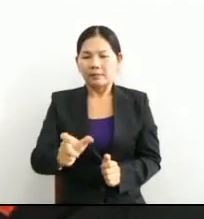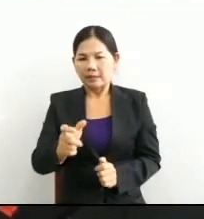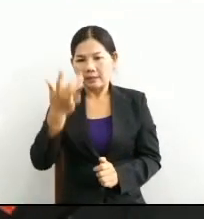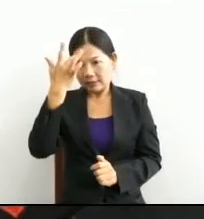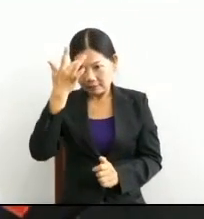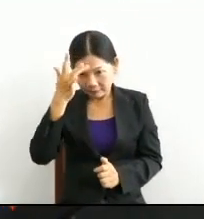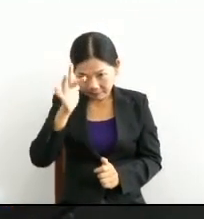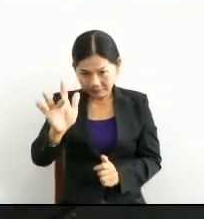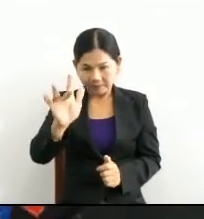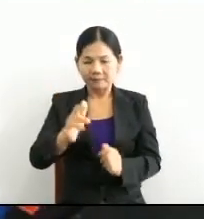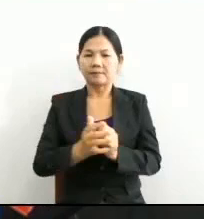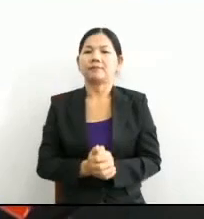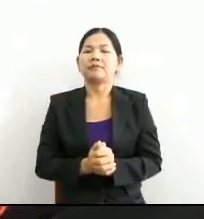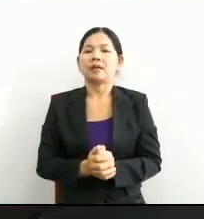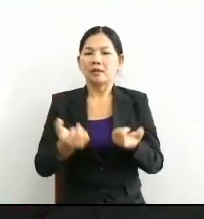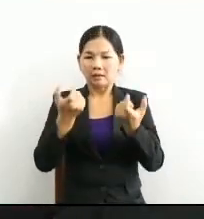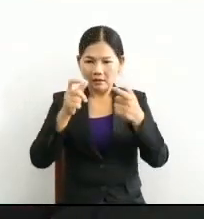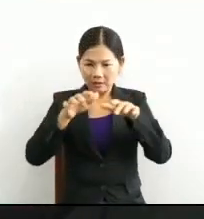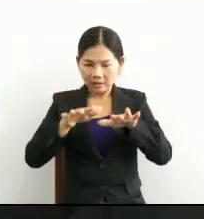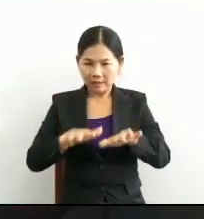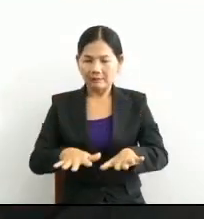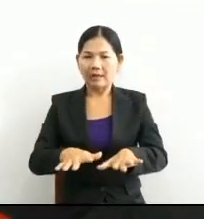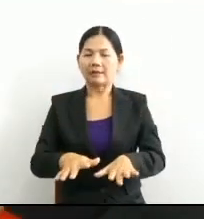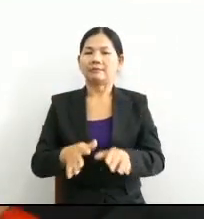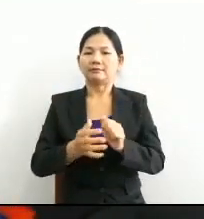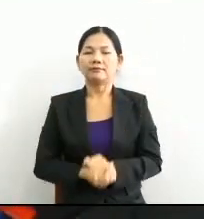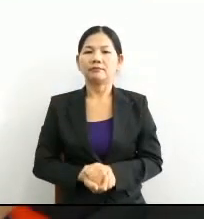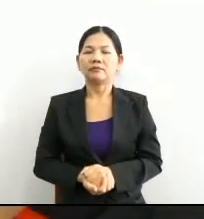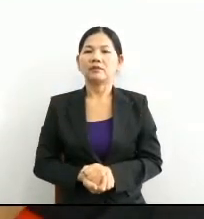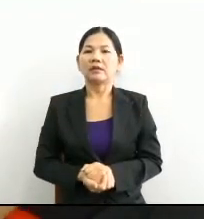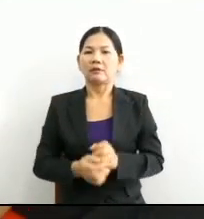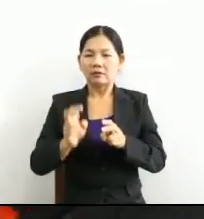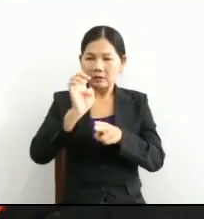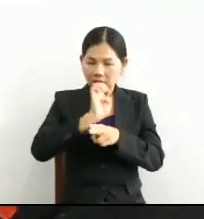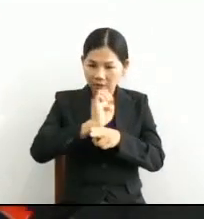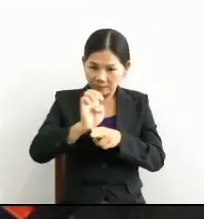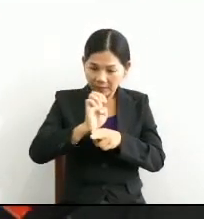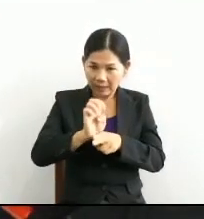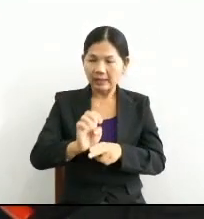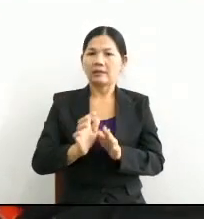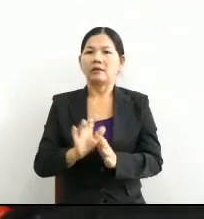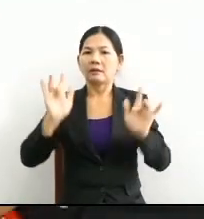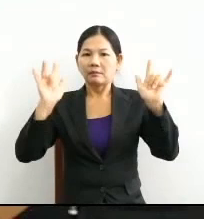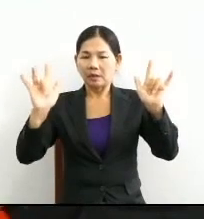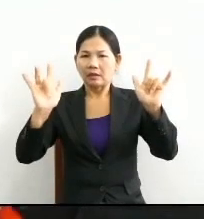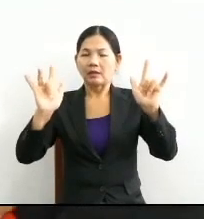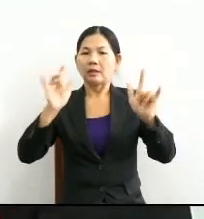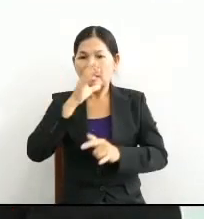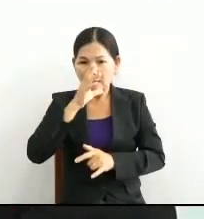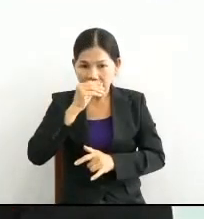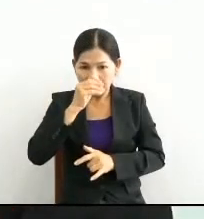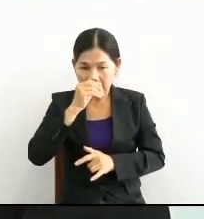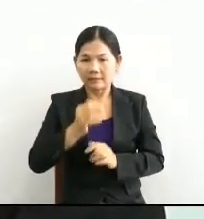miền trại nhà tớp á đó xài bàn chồng náo trọt xà à lấy con à